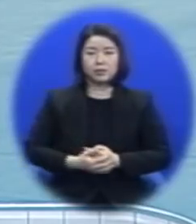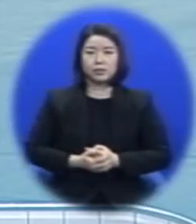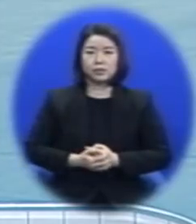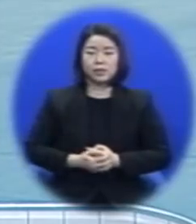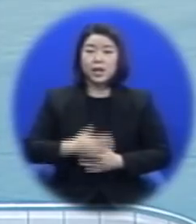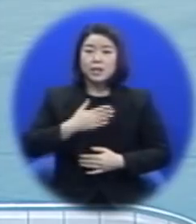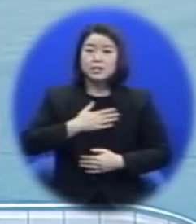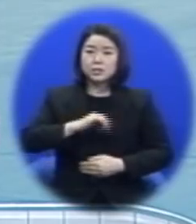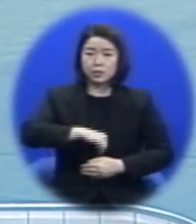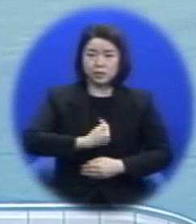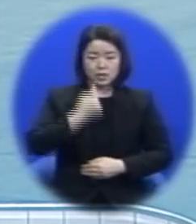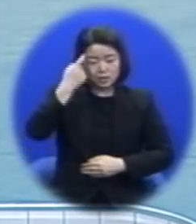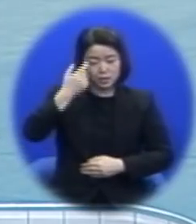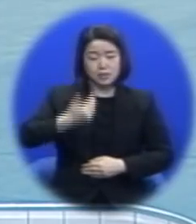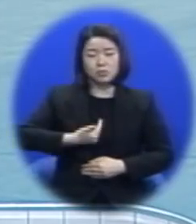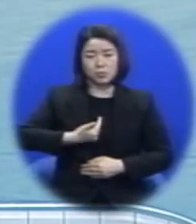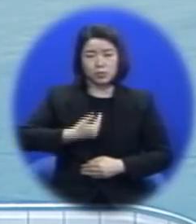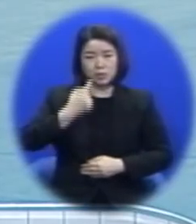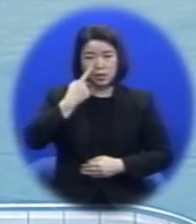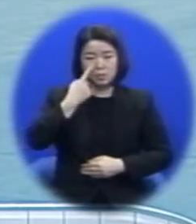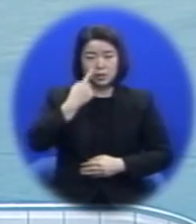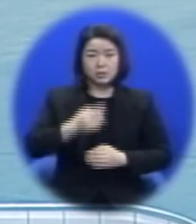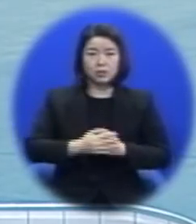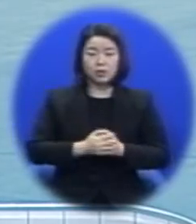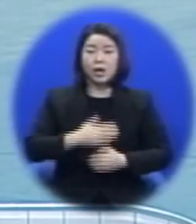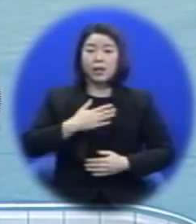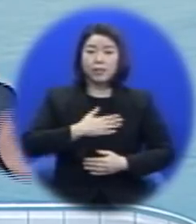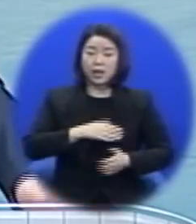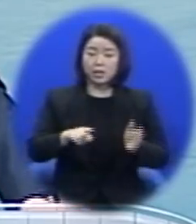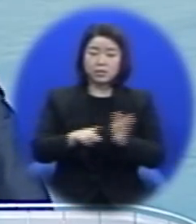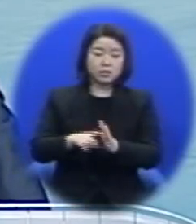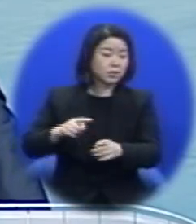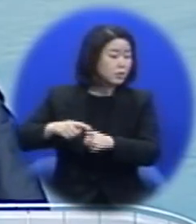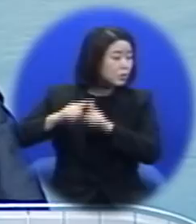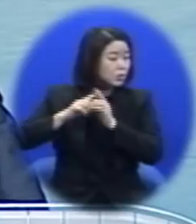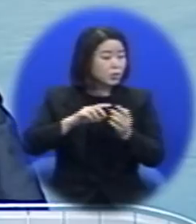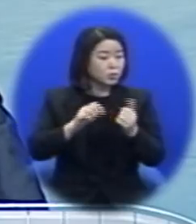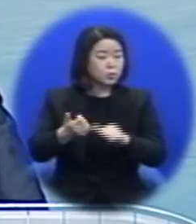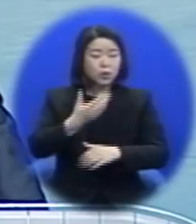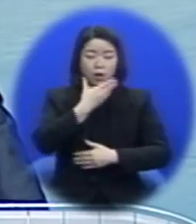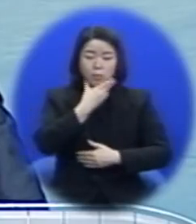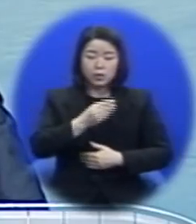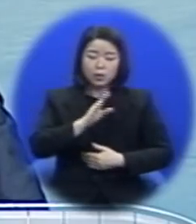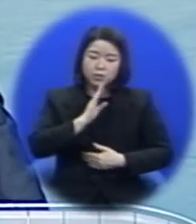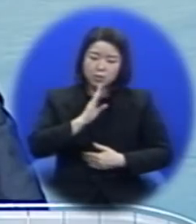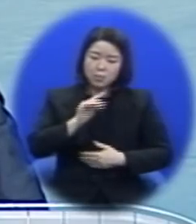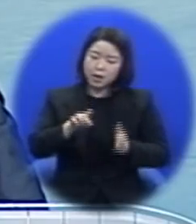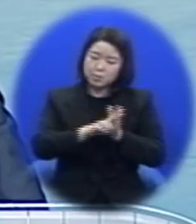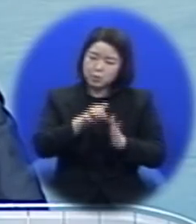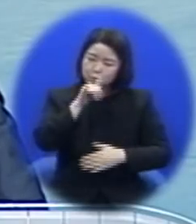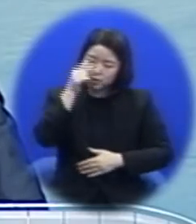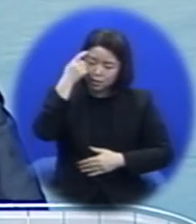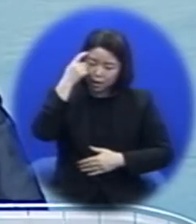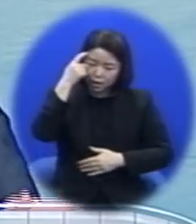저 자신에게 질문해 보았습니다. 나는 순교가 복이라고 정말 믿고 있나?